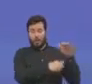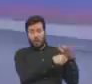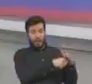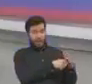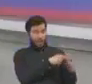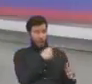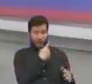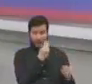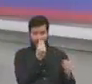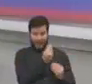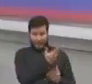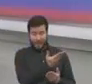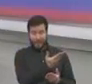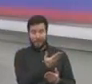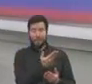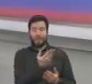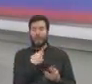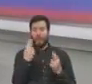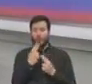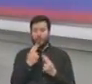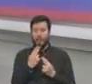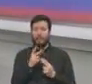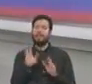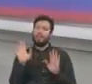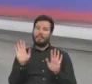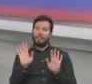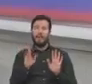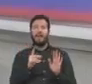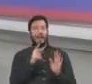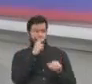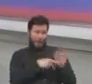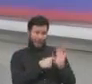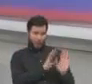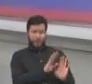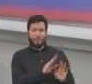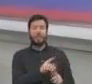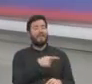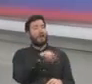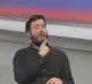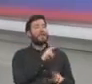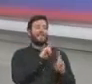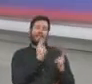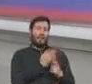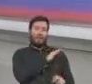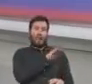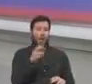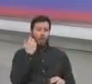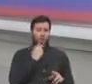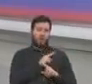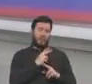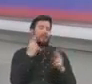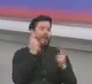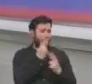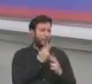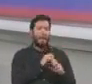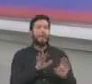Tomu to ja nerozumiem. A rovnako, iba posledný bod, vy tu hovoríte o tom, že áno, všade ľudia zomierajú. Samozrejme, táto epidémia nie je iba na Slovensku,